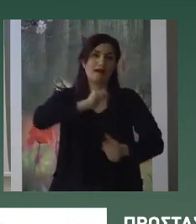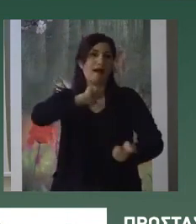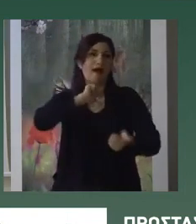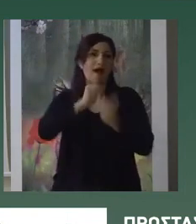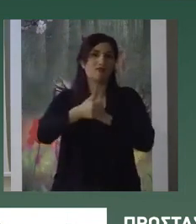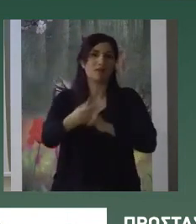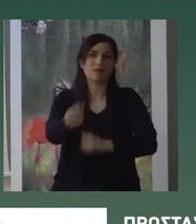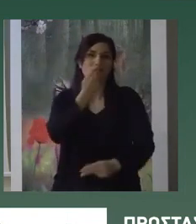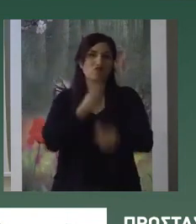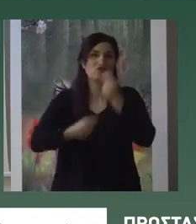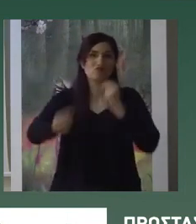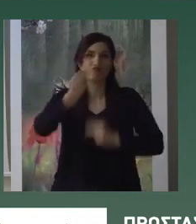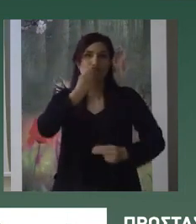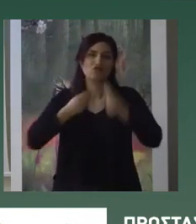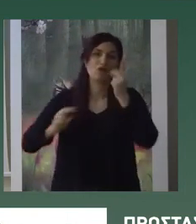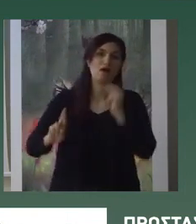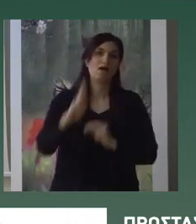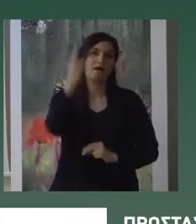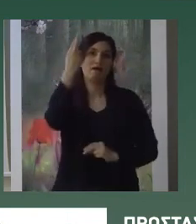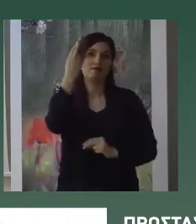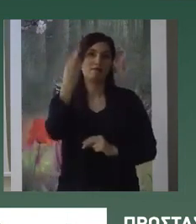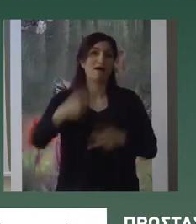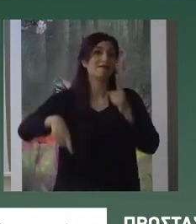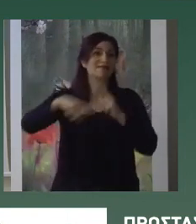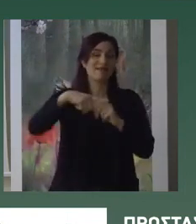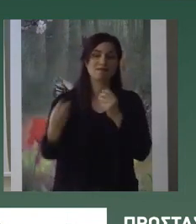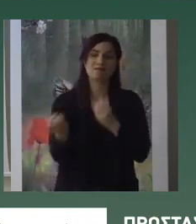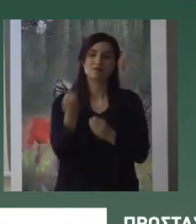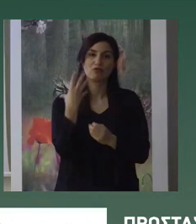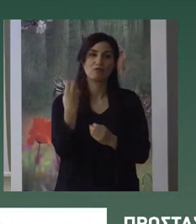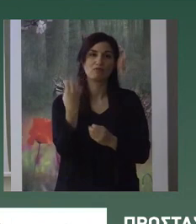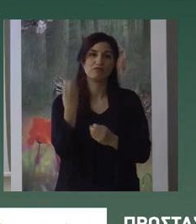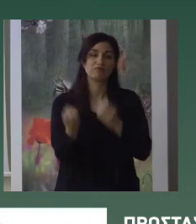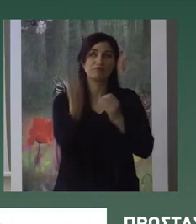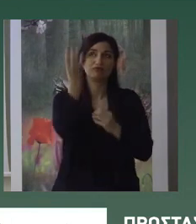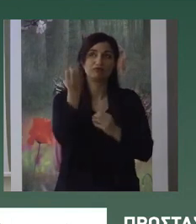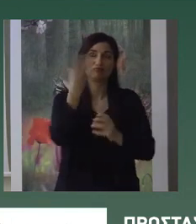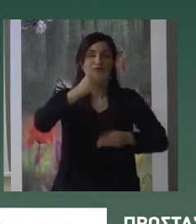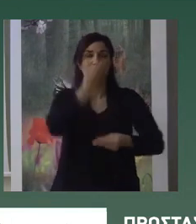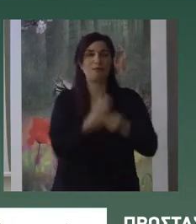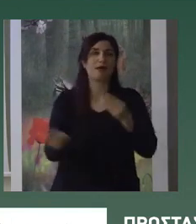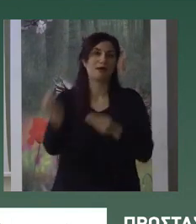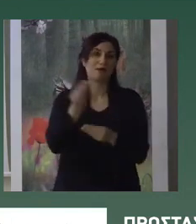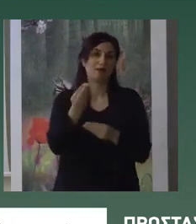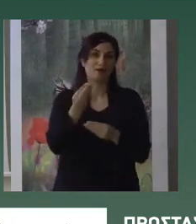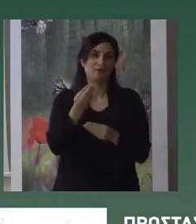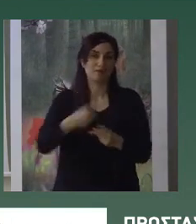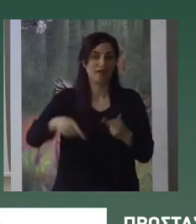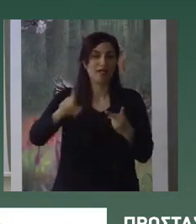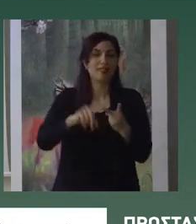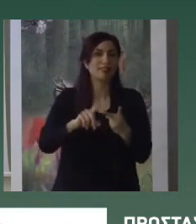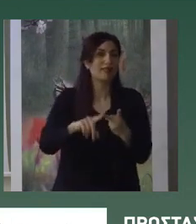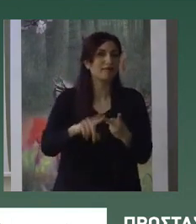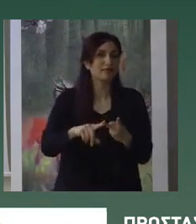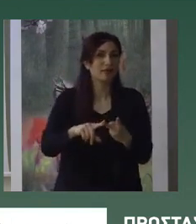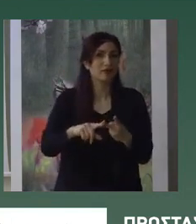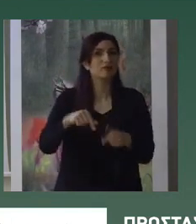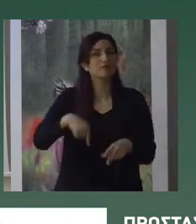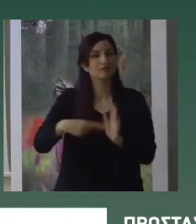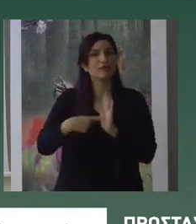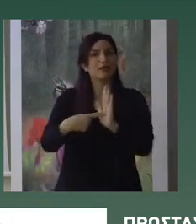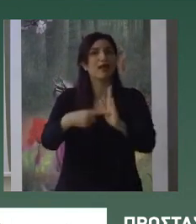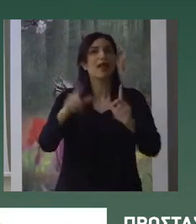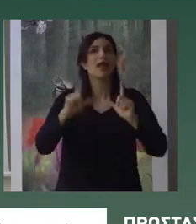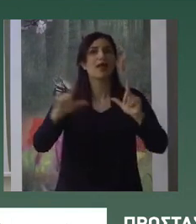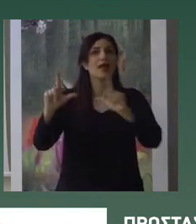το ανθρωπογενές περιβάλλον. Η δεύτερη αποτύπωση είναι τα κτίρια που δεν έχουν μόνωση. Πάλι μέσα στο Δήμο Αθηναίων αυτή τη φορά. Βλέπετε τις